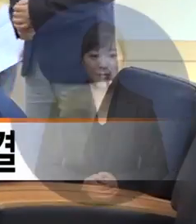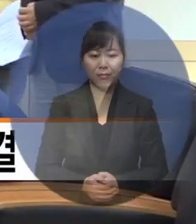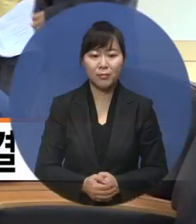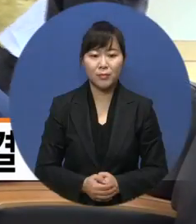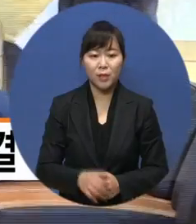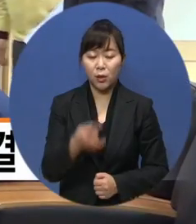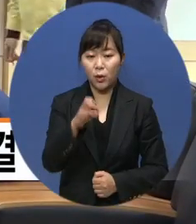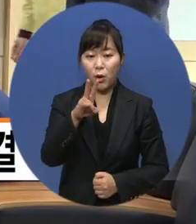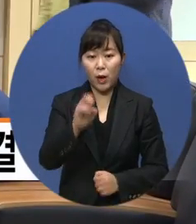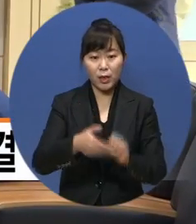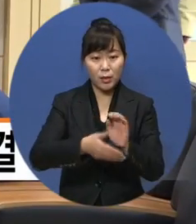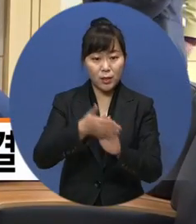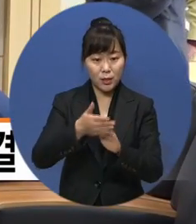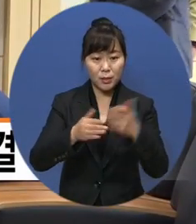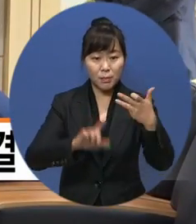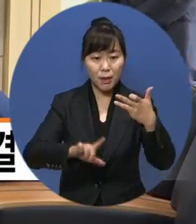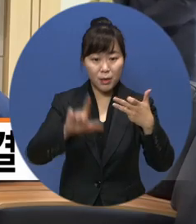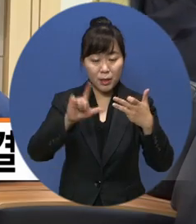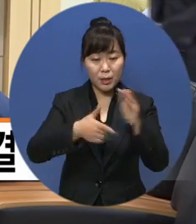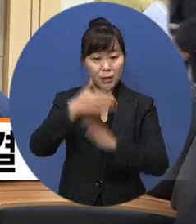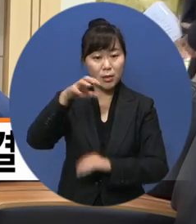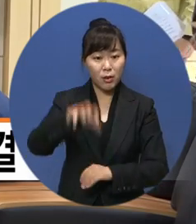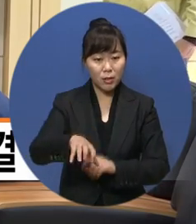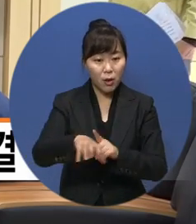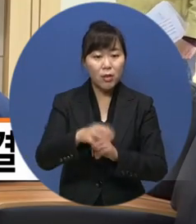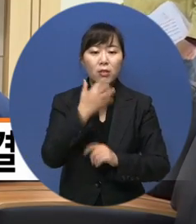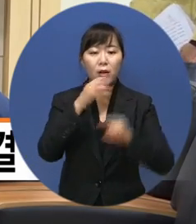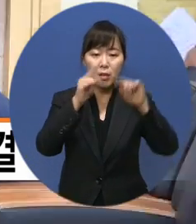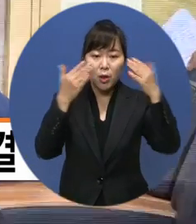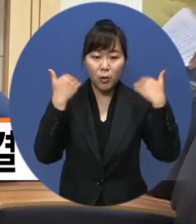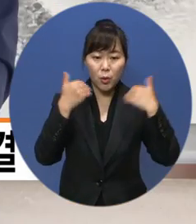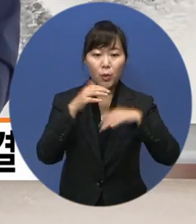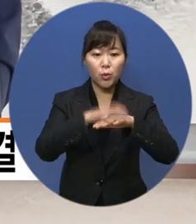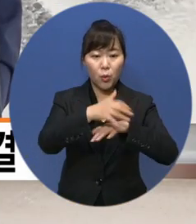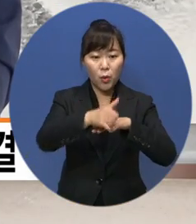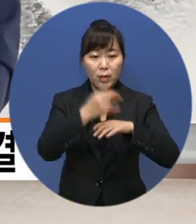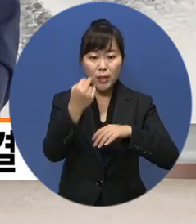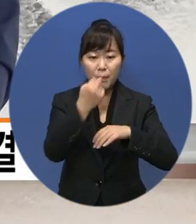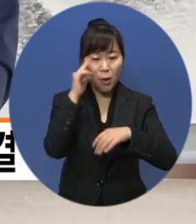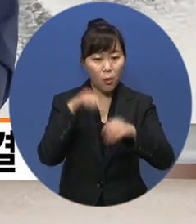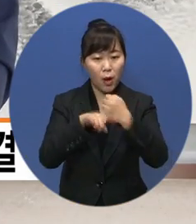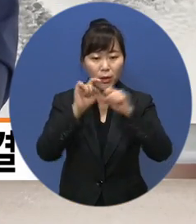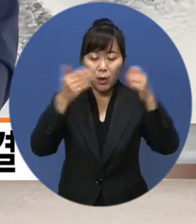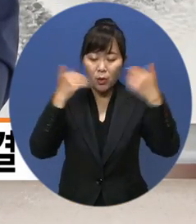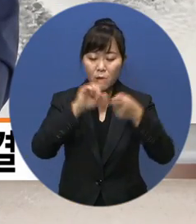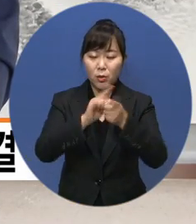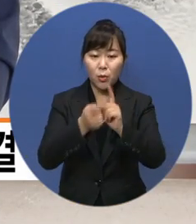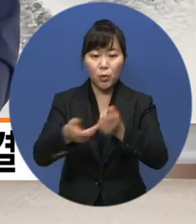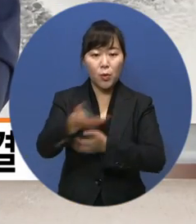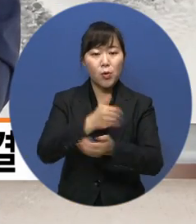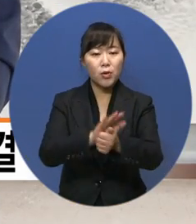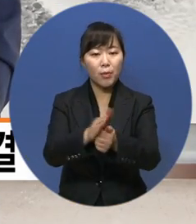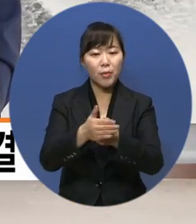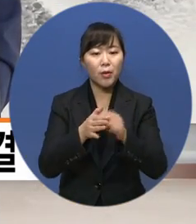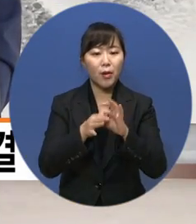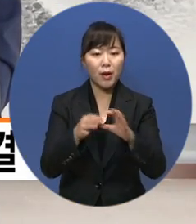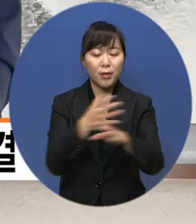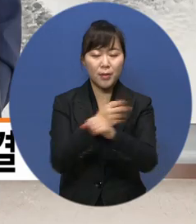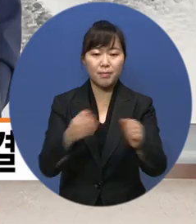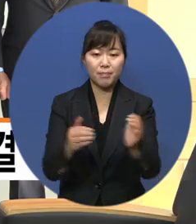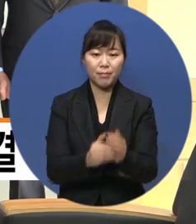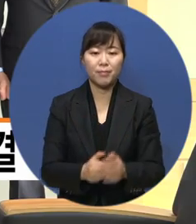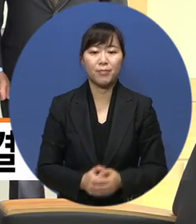광양시는 지난 18일 광양시청에서 서울대학교 농업생명과학대학과 교류협력 추진을 위한 협약을